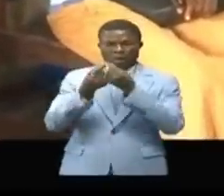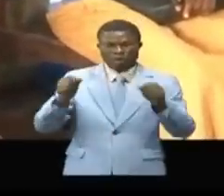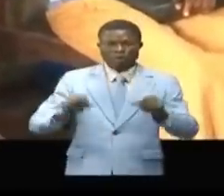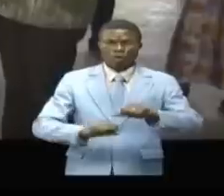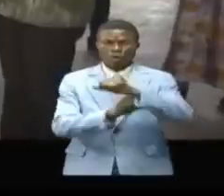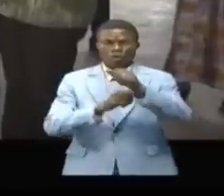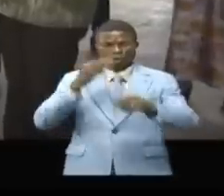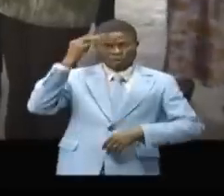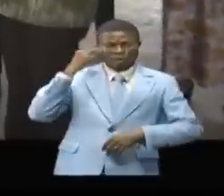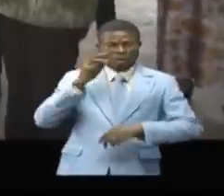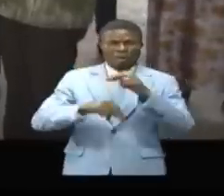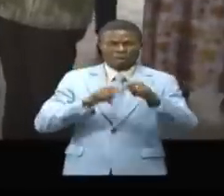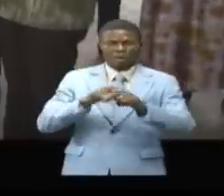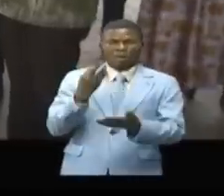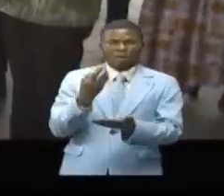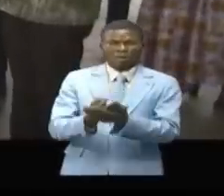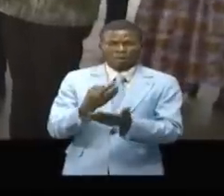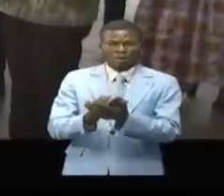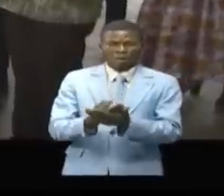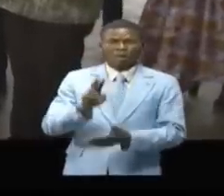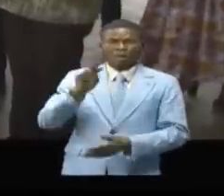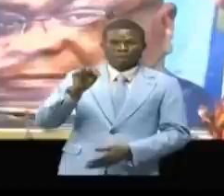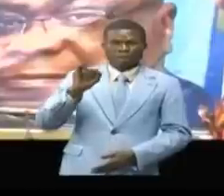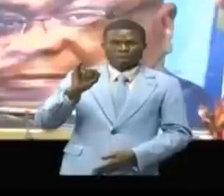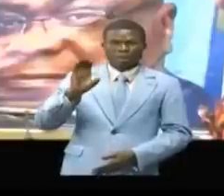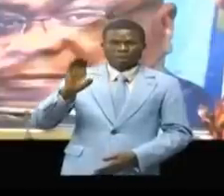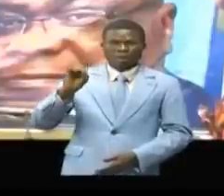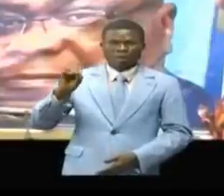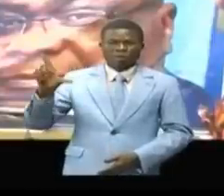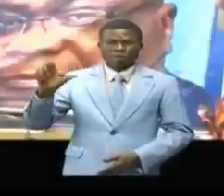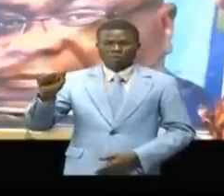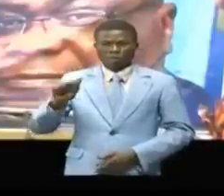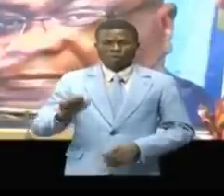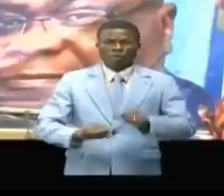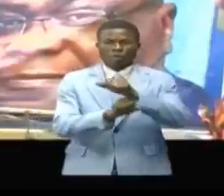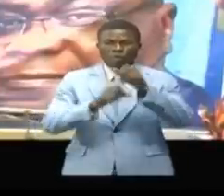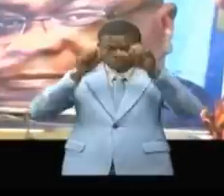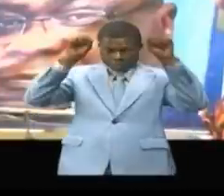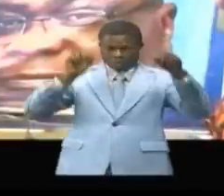le ministre national des Finances, Nicolas Kazadi, sous le haut patronage du